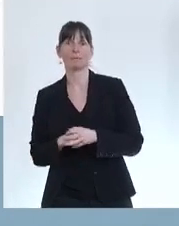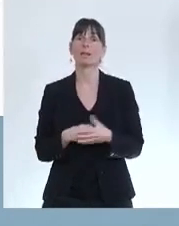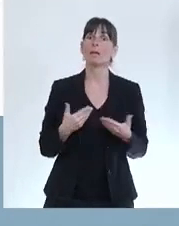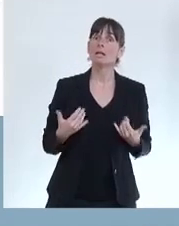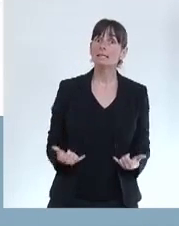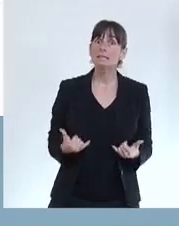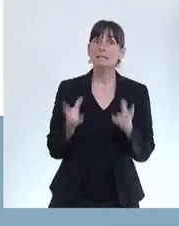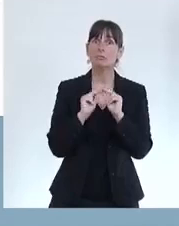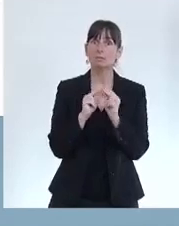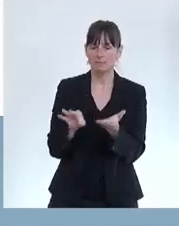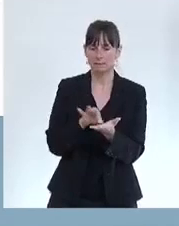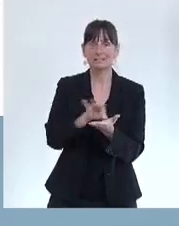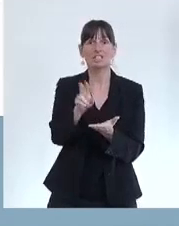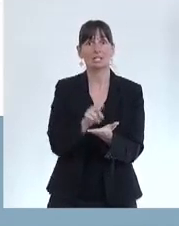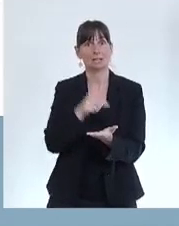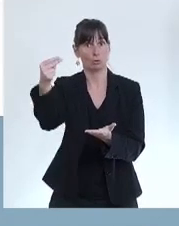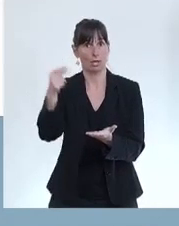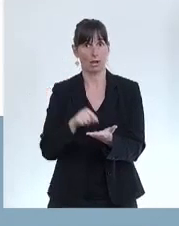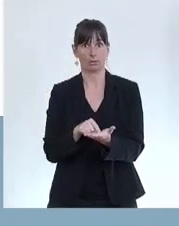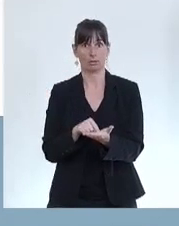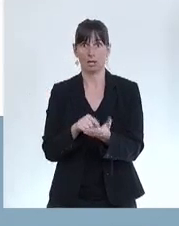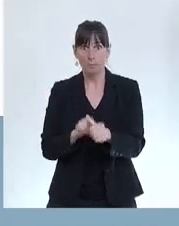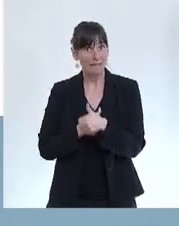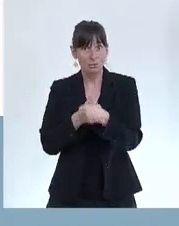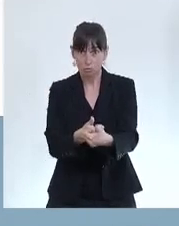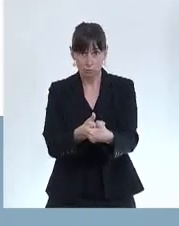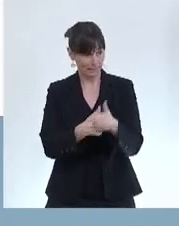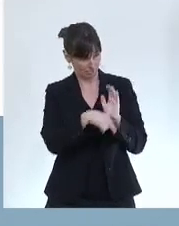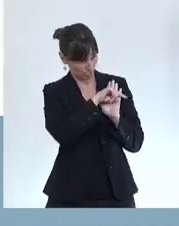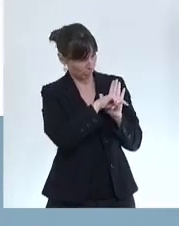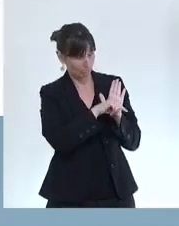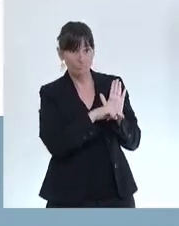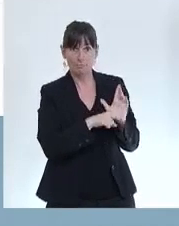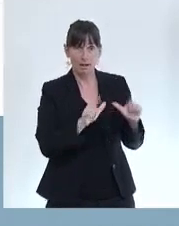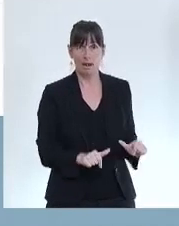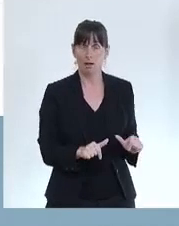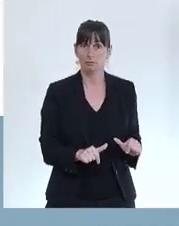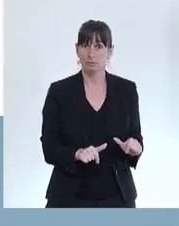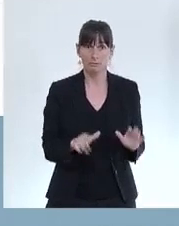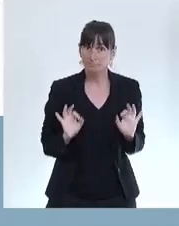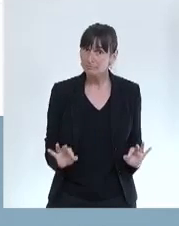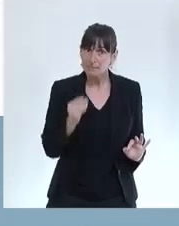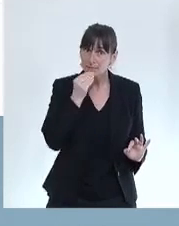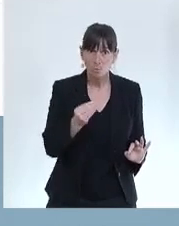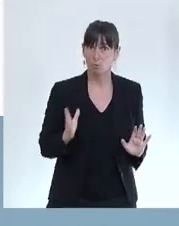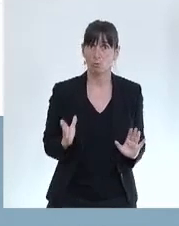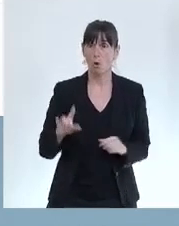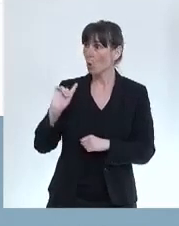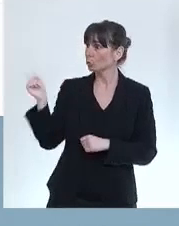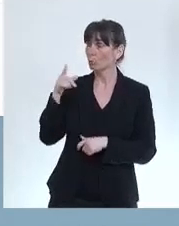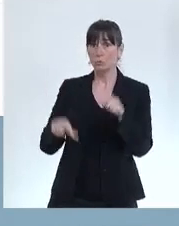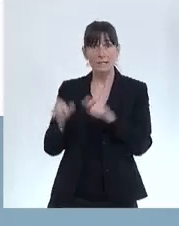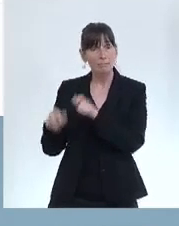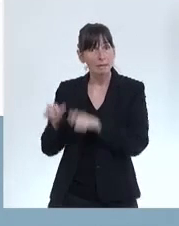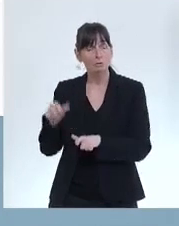national, elle est parfaitement justifiée au niveau national. Elle est d'ailleurs expliquée par tous les chefs de gouvernement